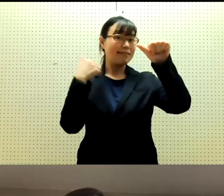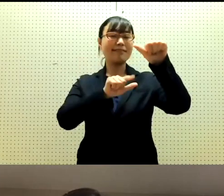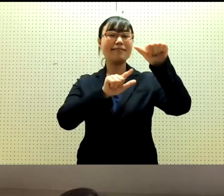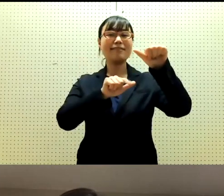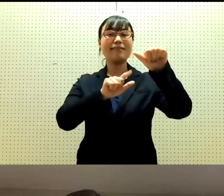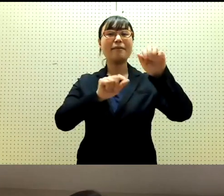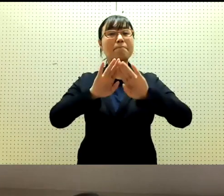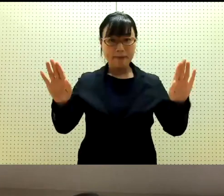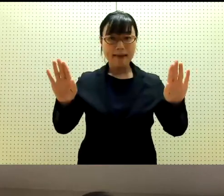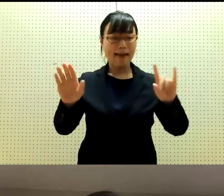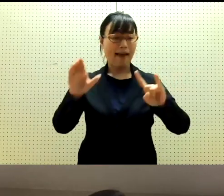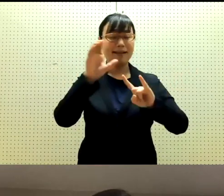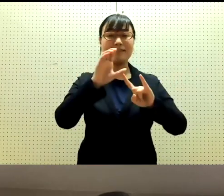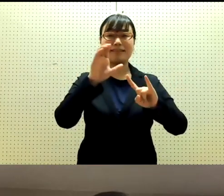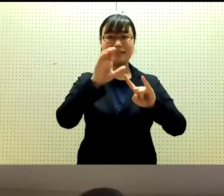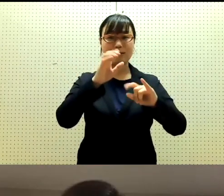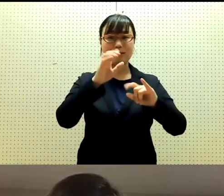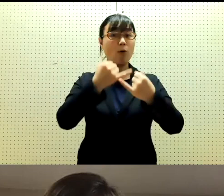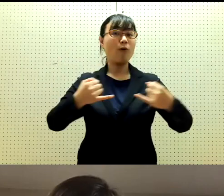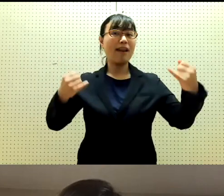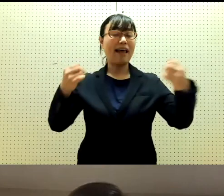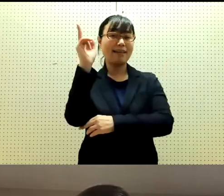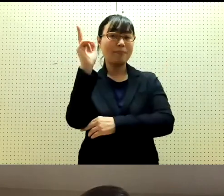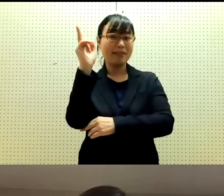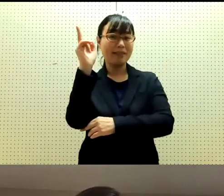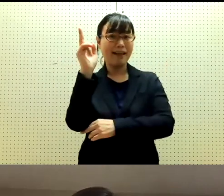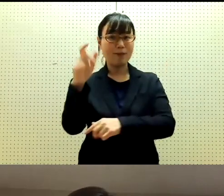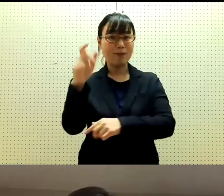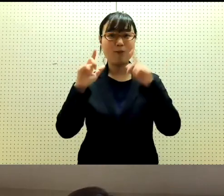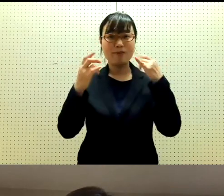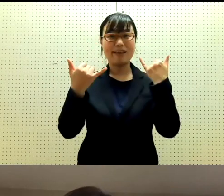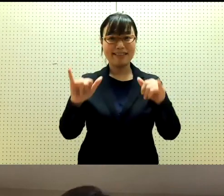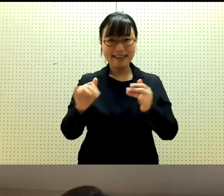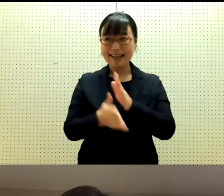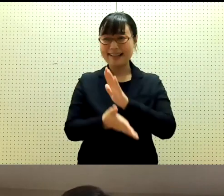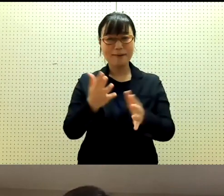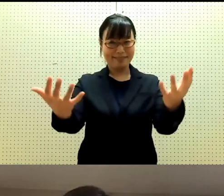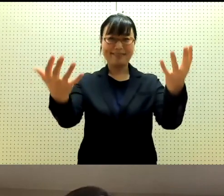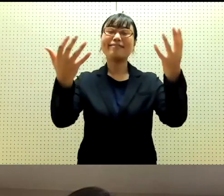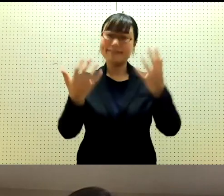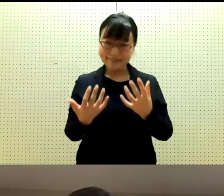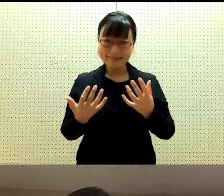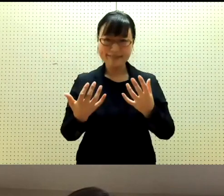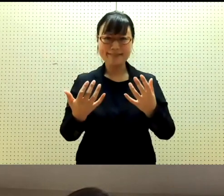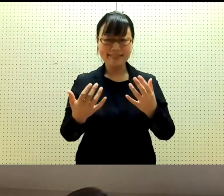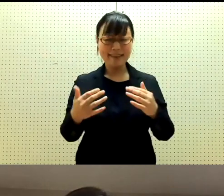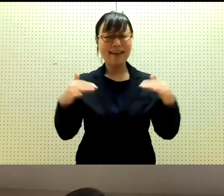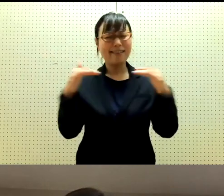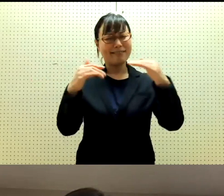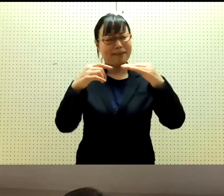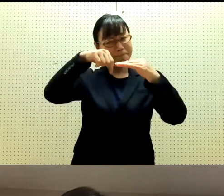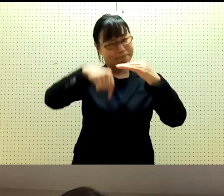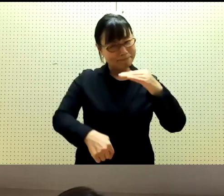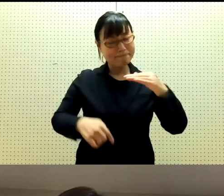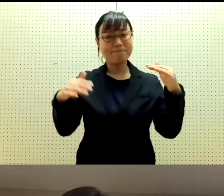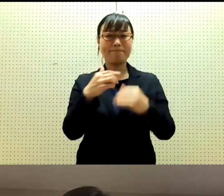育オンラインセミナーの登壇者に引き続きお集まりいただきまして、話し合いを深めてまいりたいと思っ